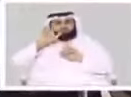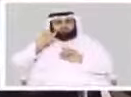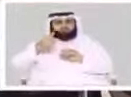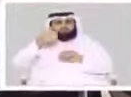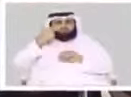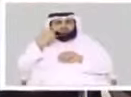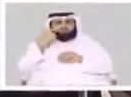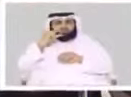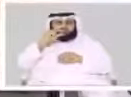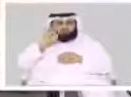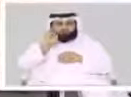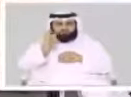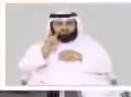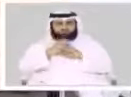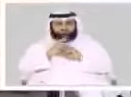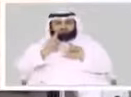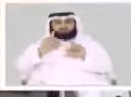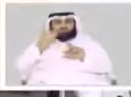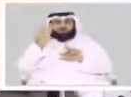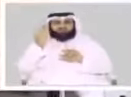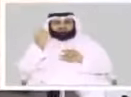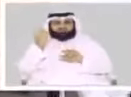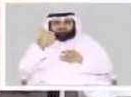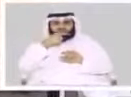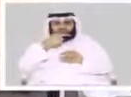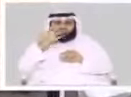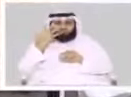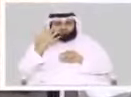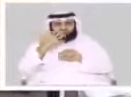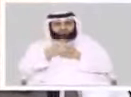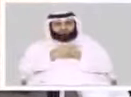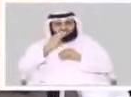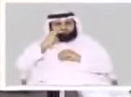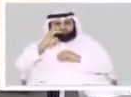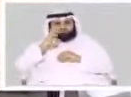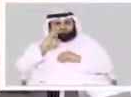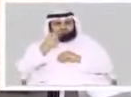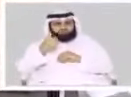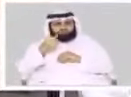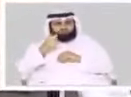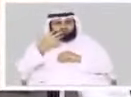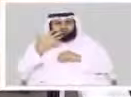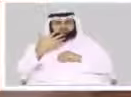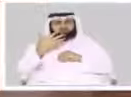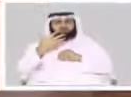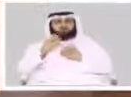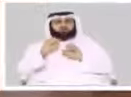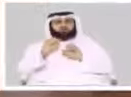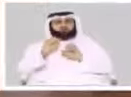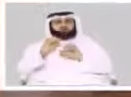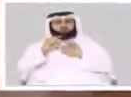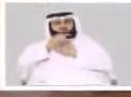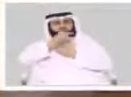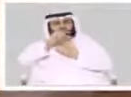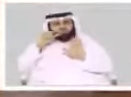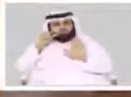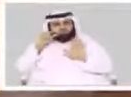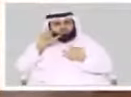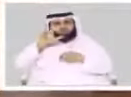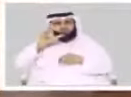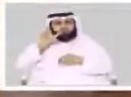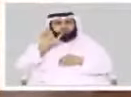ونحن في حلقتنا السابقة في الجزء الخامس سلطنا الضوء كثيرا على محور سورة النساء وعلى موضوعها